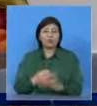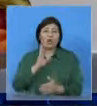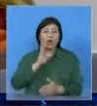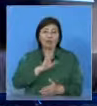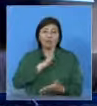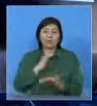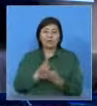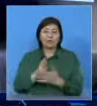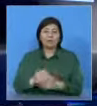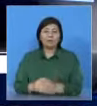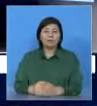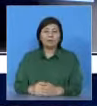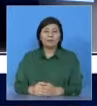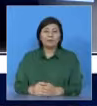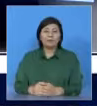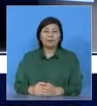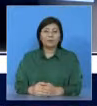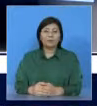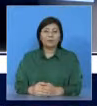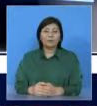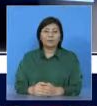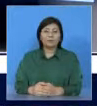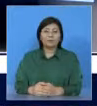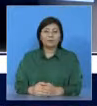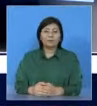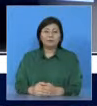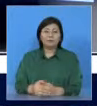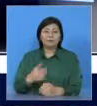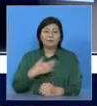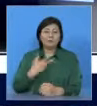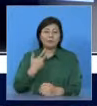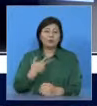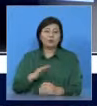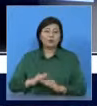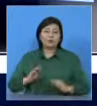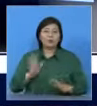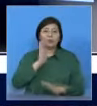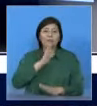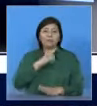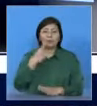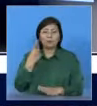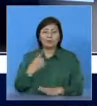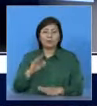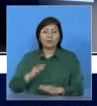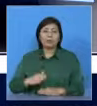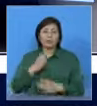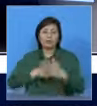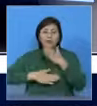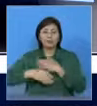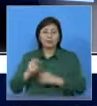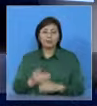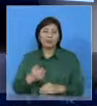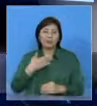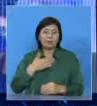аналар бар. Я являюсь еще тренером. Мен 3 баланың анасымын. Бір балам сал ауруына шалдықты. Бірақ